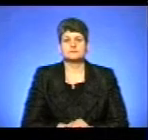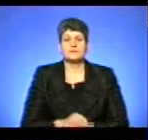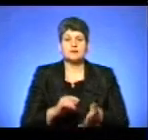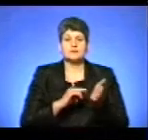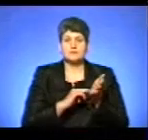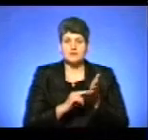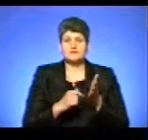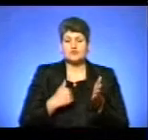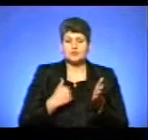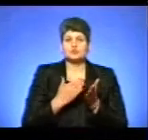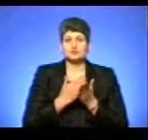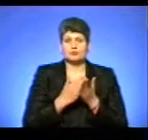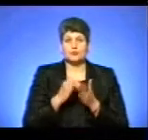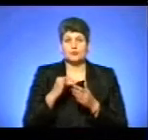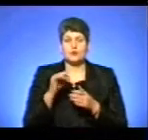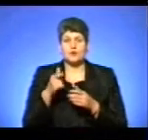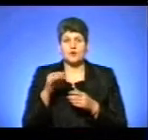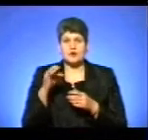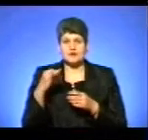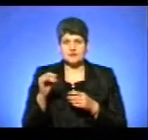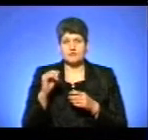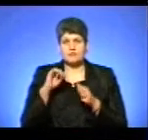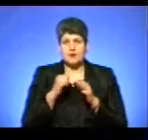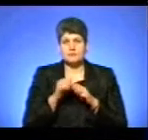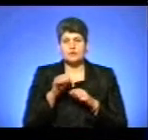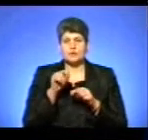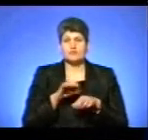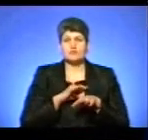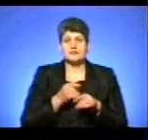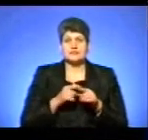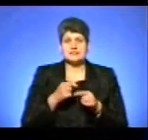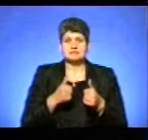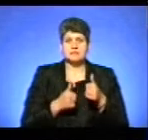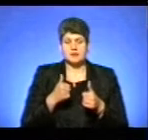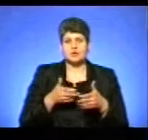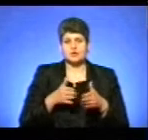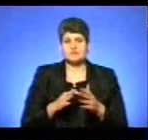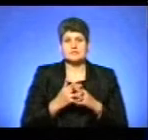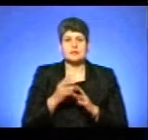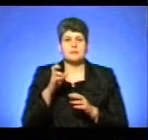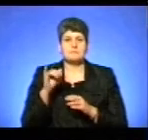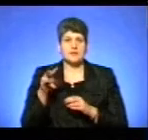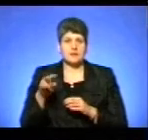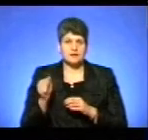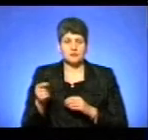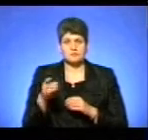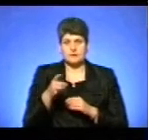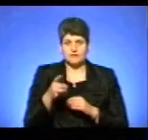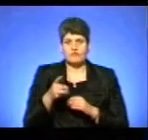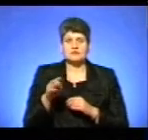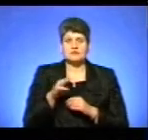Зазначу, військовослужбовець Юрій Горайський, у пам'ять про якого проводять ці змагання, родом із села Біла Тернопільського району. У